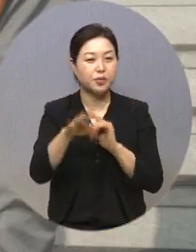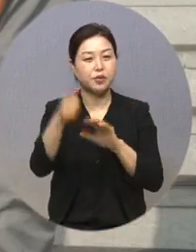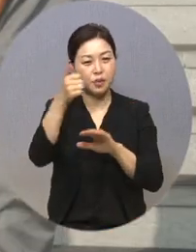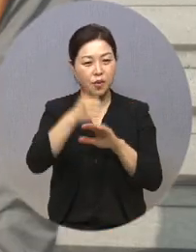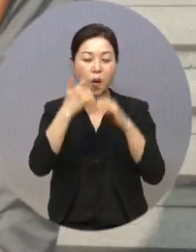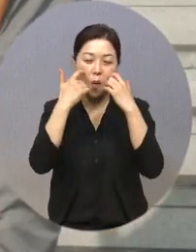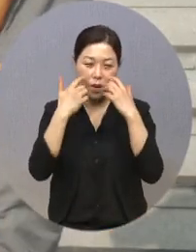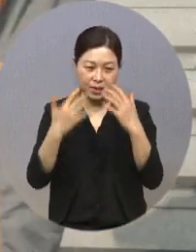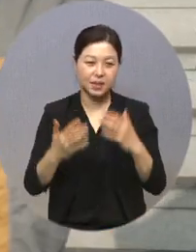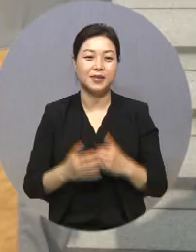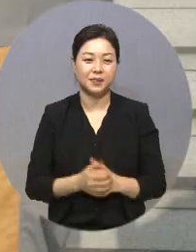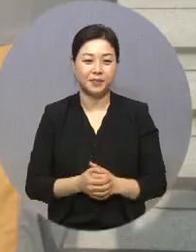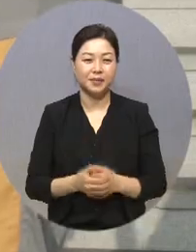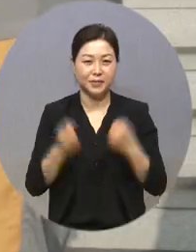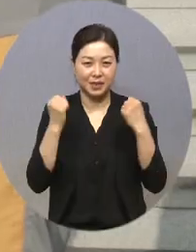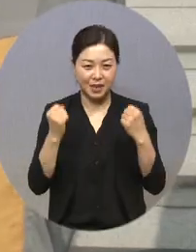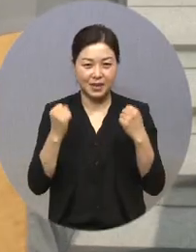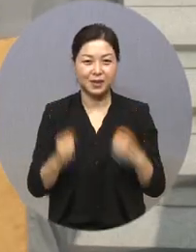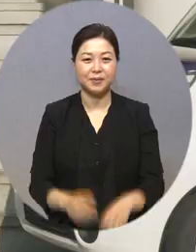저희가 파이팅! 파이팅!